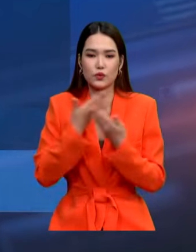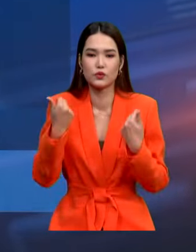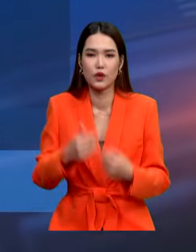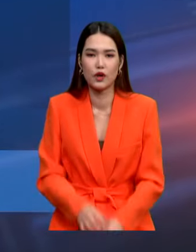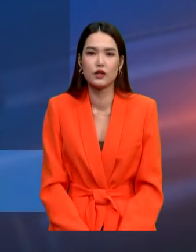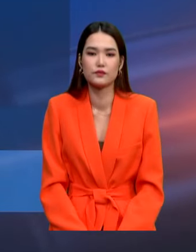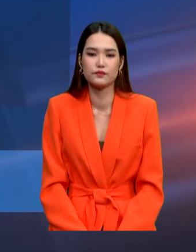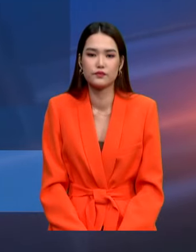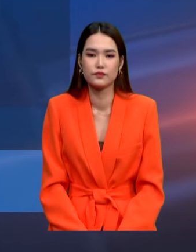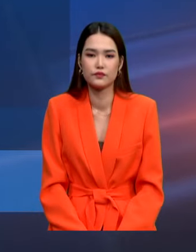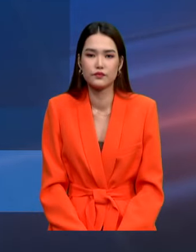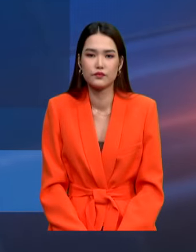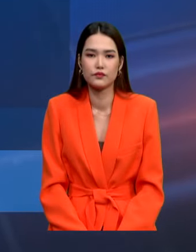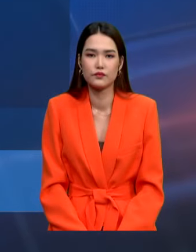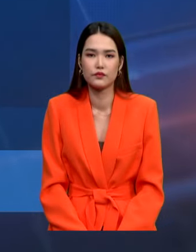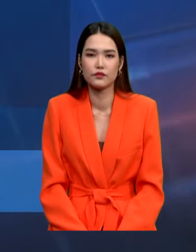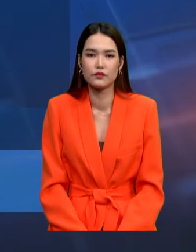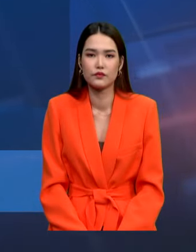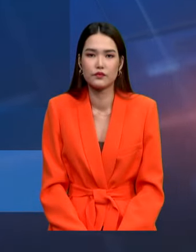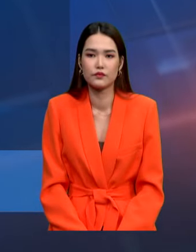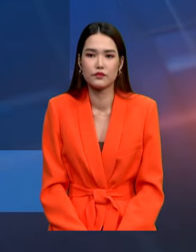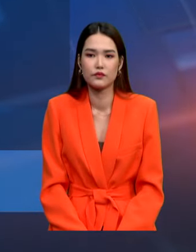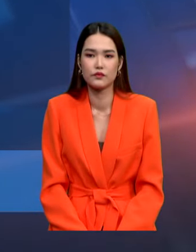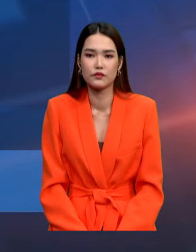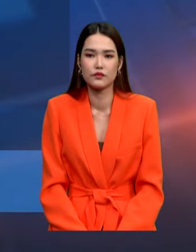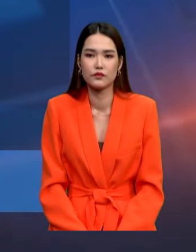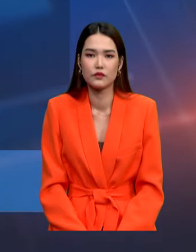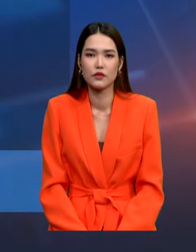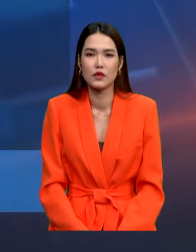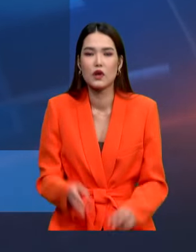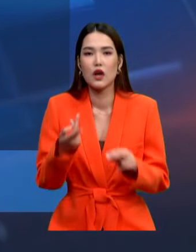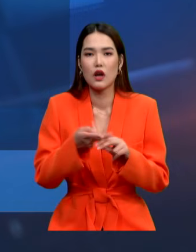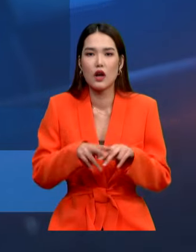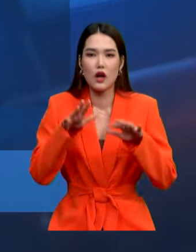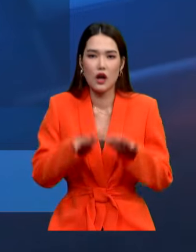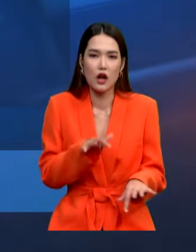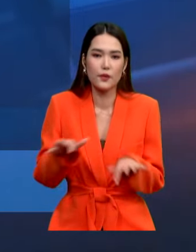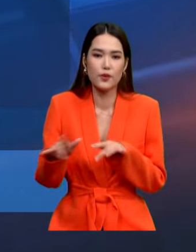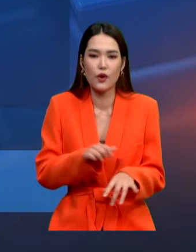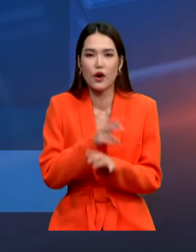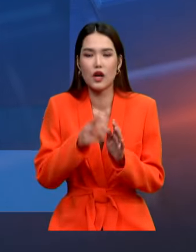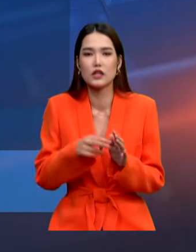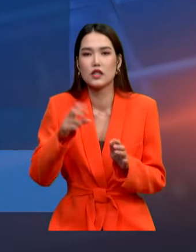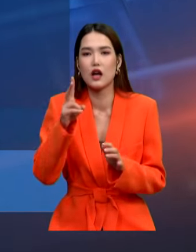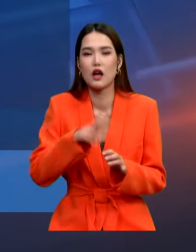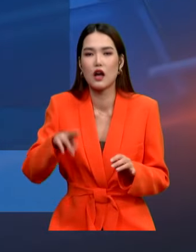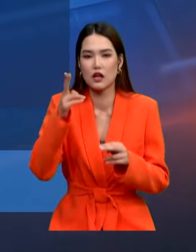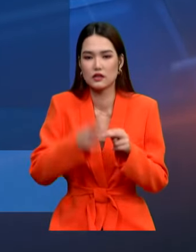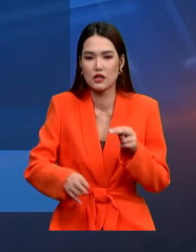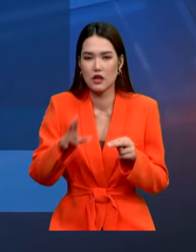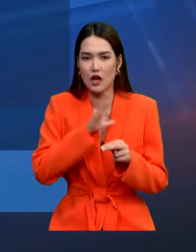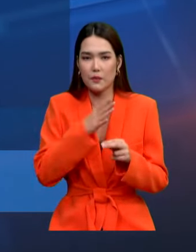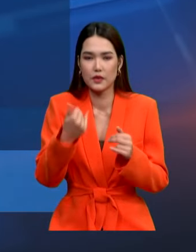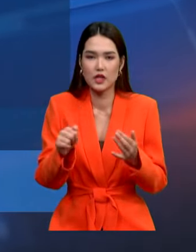проводили проверку в общем. По всем школам комплексную. Біз жүргізген кешенді тексеріс 18-ші қаңтарда аяқталды. Алайда біз әлі